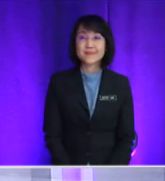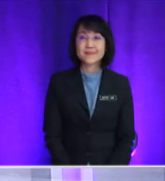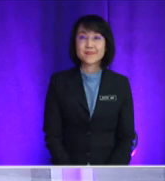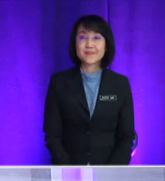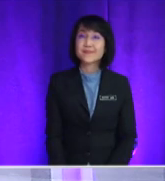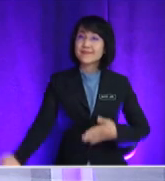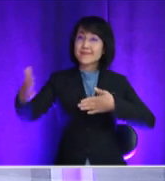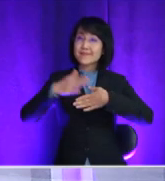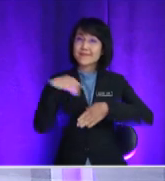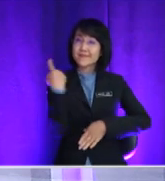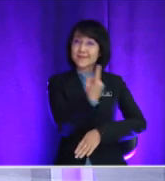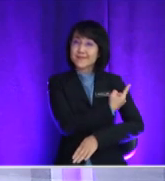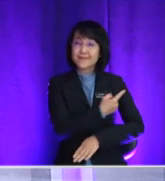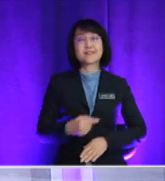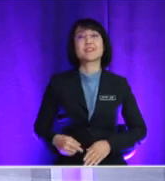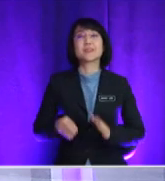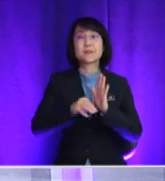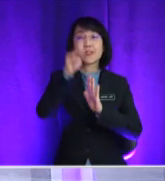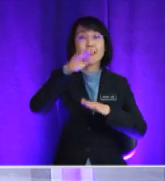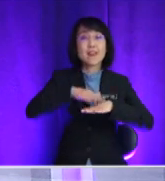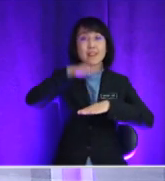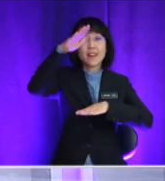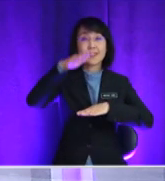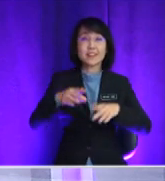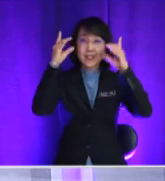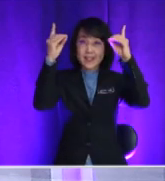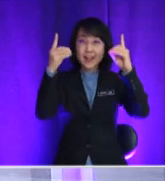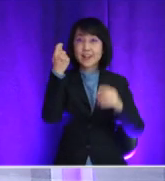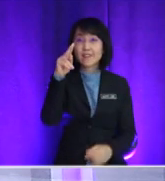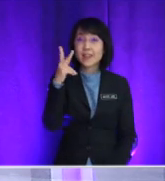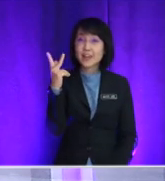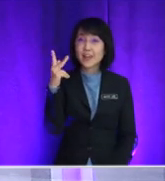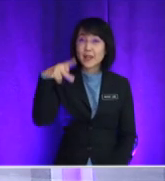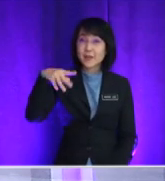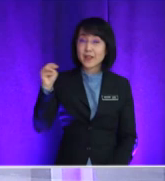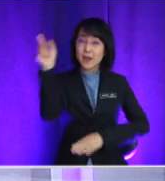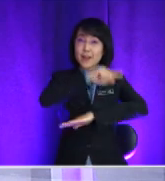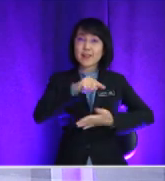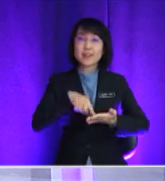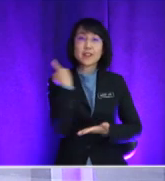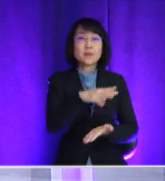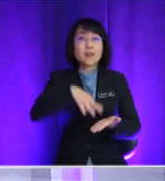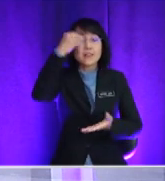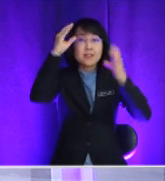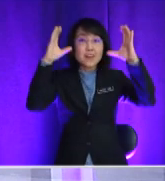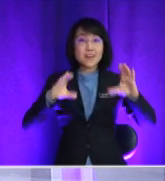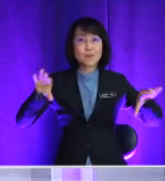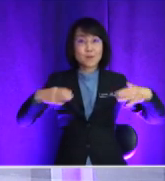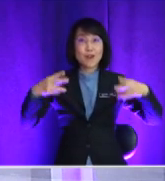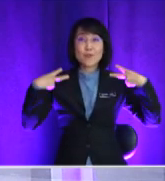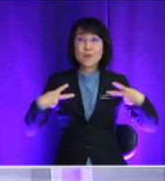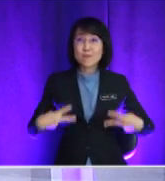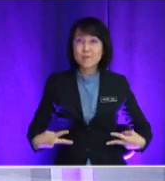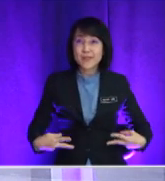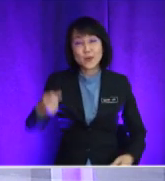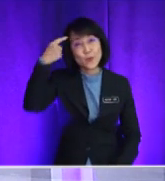kembali kita dalam slot Menengah Atas dididik TV KPM hari ini kita belajar cari untuk menghasilkan rompi dan untuk